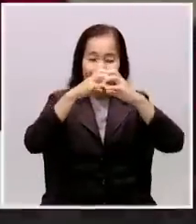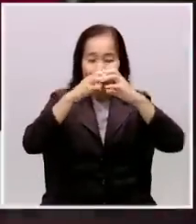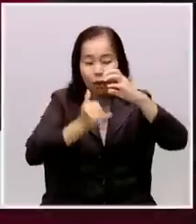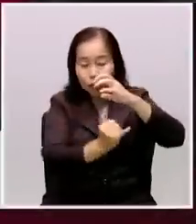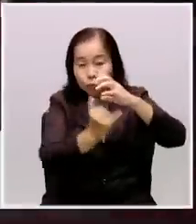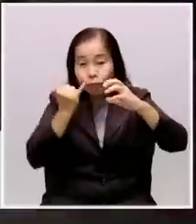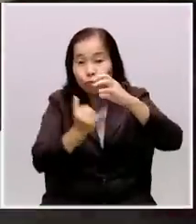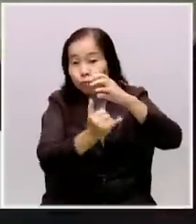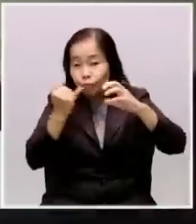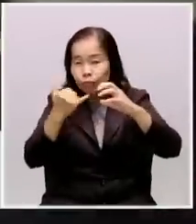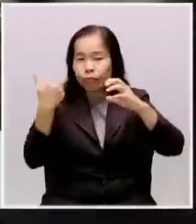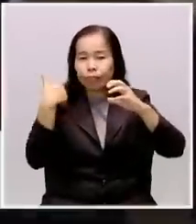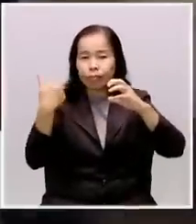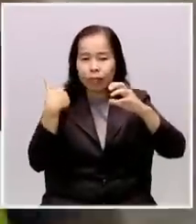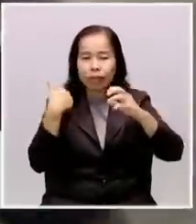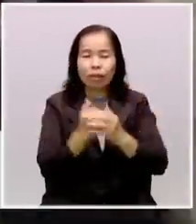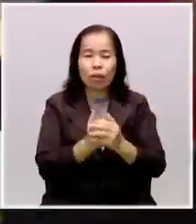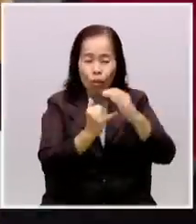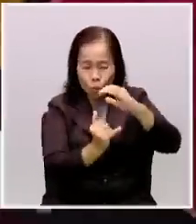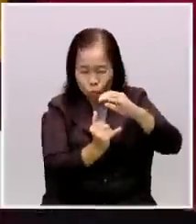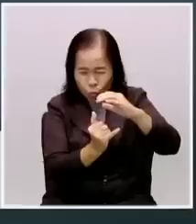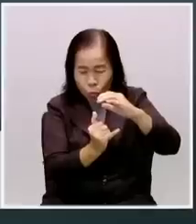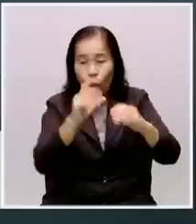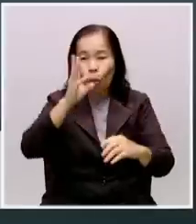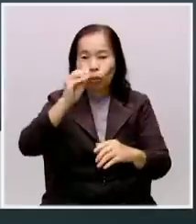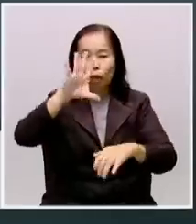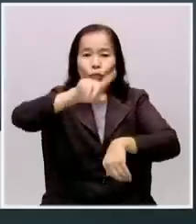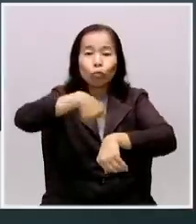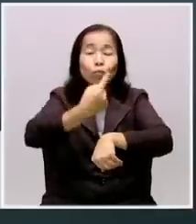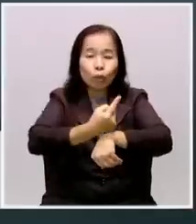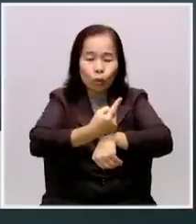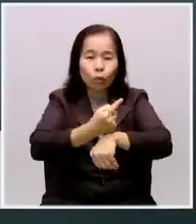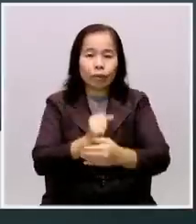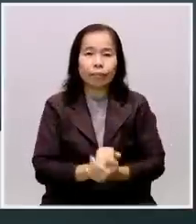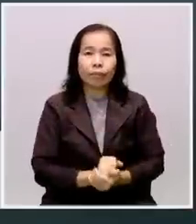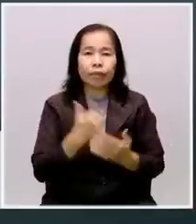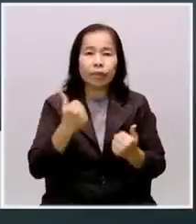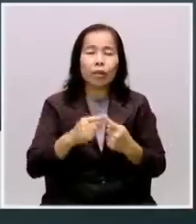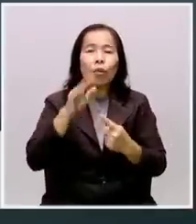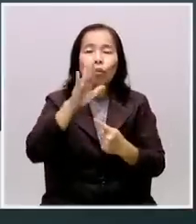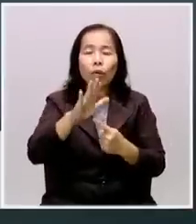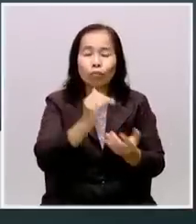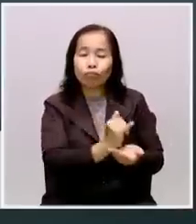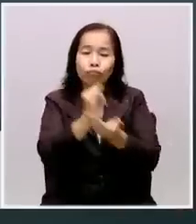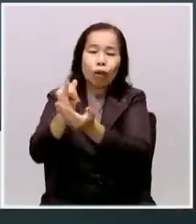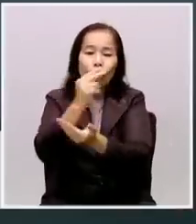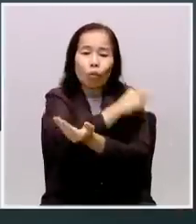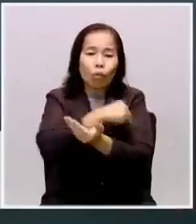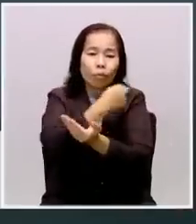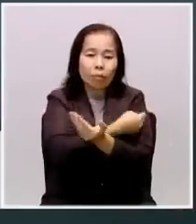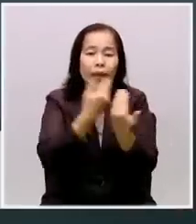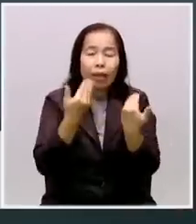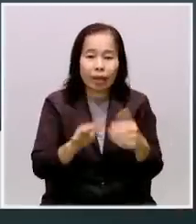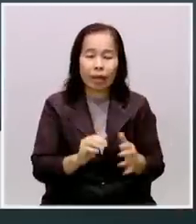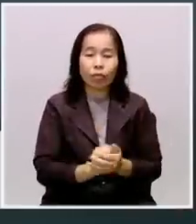หังหนูนอยติดอยู่ใต้ซากนานกว่า 65ชมนะครับในเมืองฮาตก็นำตัวน้องส่งโรงพยาบาลแล้วนอก